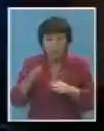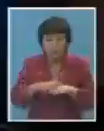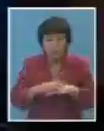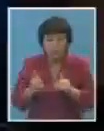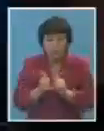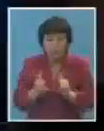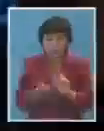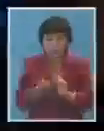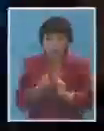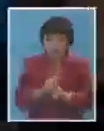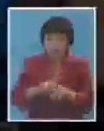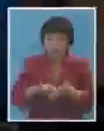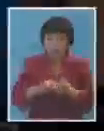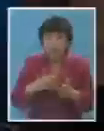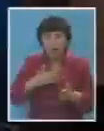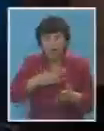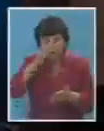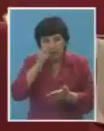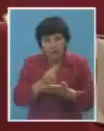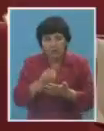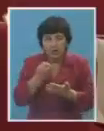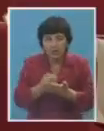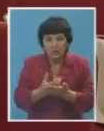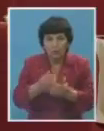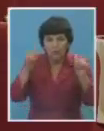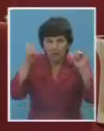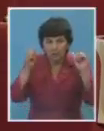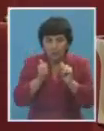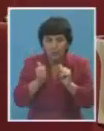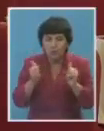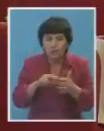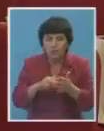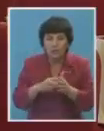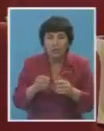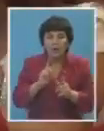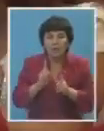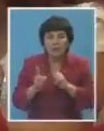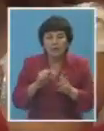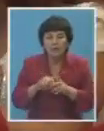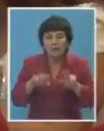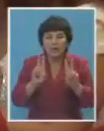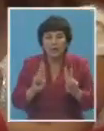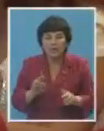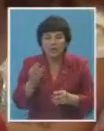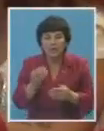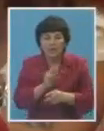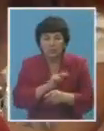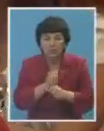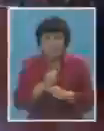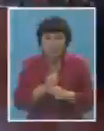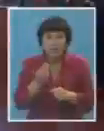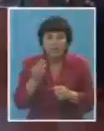жаңа драйверіне айналдыруды көздеген біздің мемлекет үшін асыл тұқымды мал өсіру негізгі мақсат. Аймақтық семинарға қатысқан сала мамандары селекциялық жұмыстар,